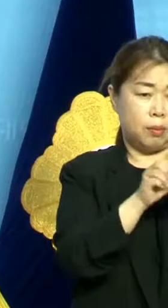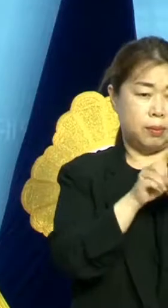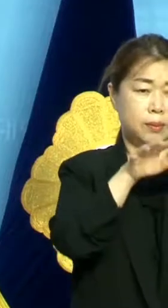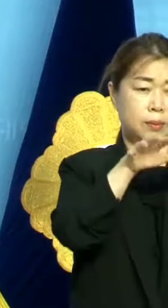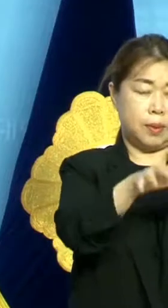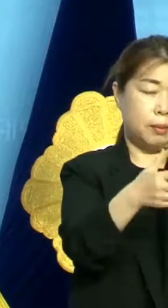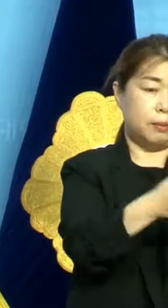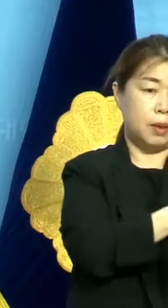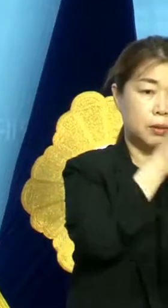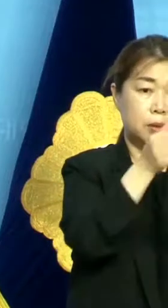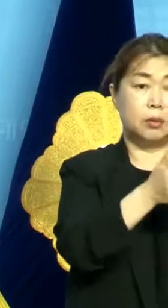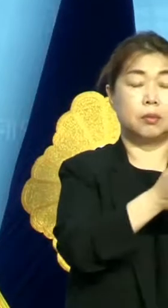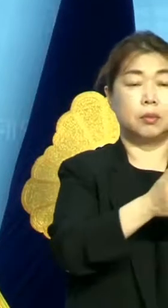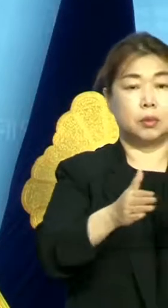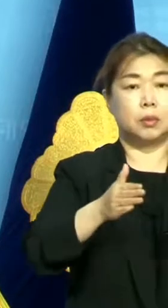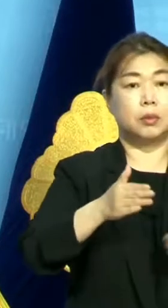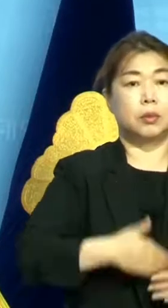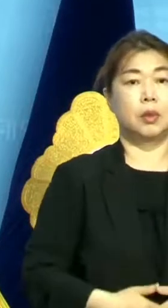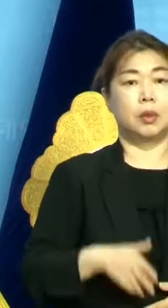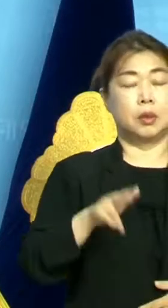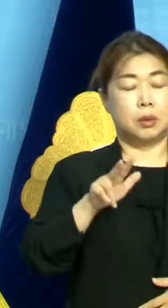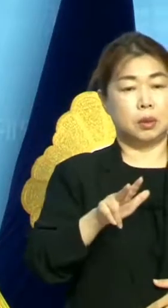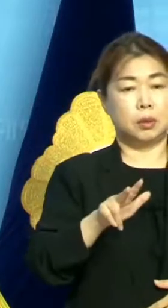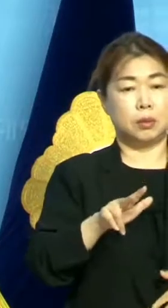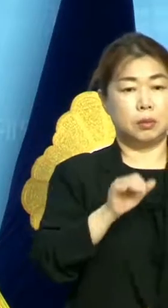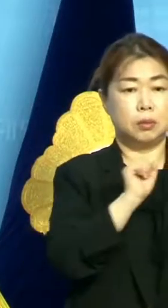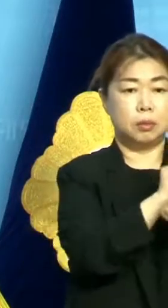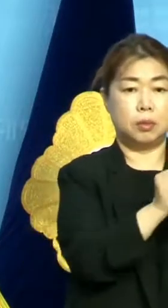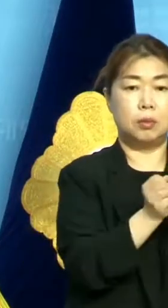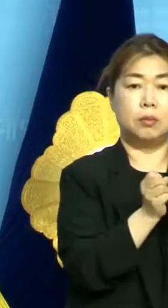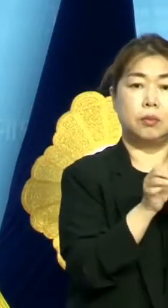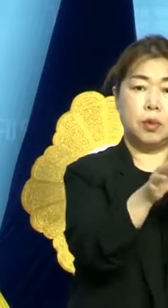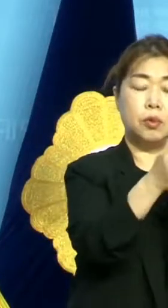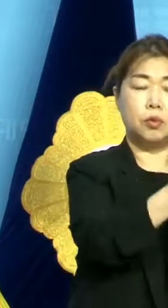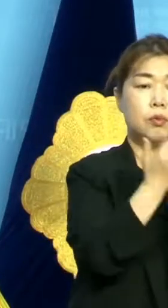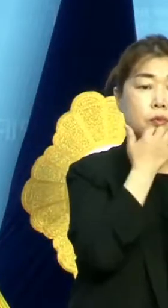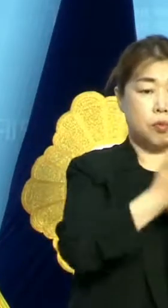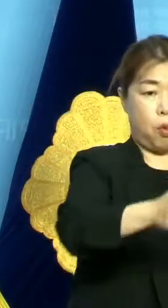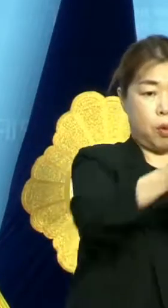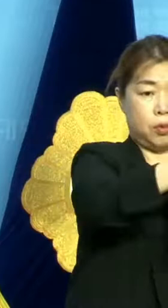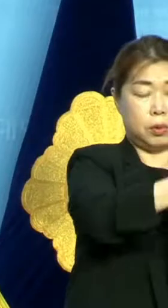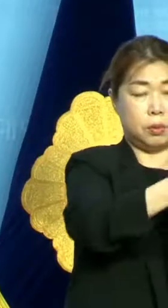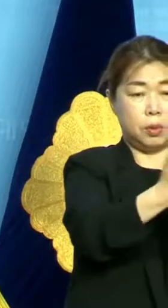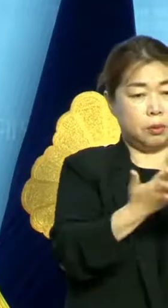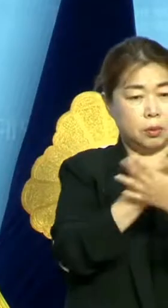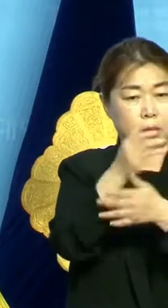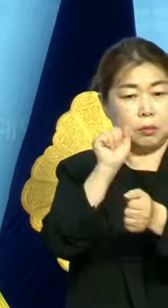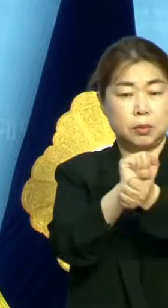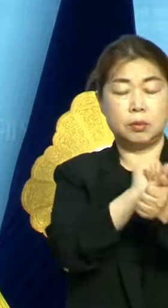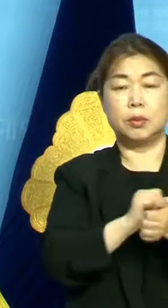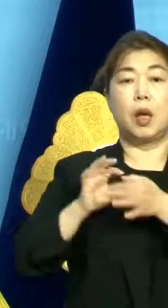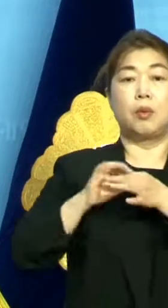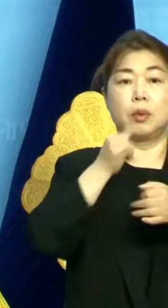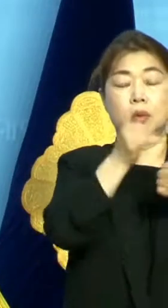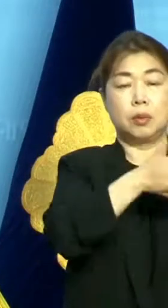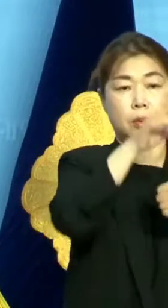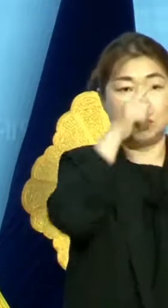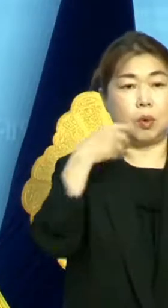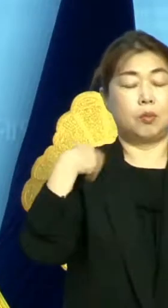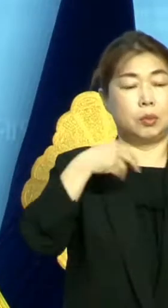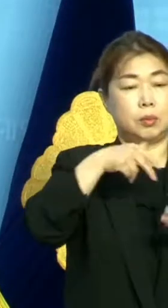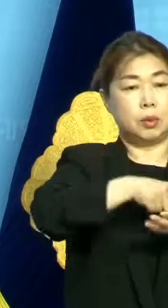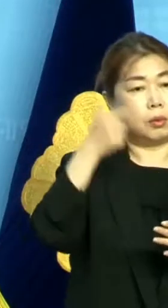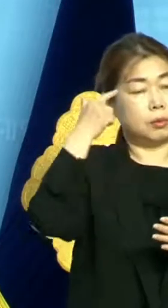바이러스 대규모 학살이 어택 진행되고 있습니다 수도권 을 중심으로 깜깜이 없진 자가 늘어나 방역 당국에